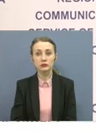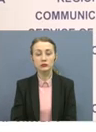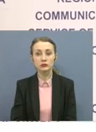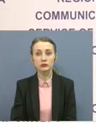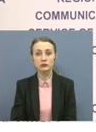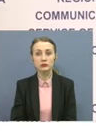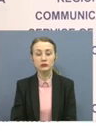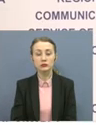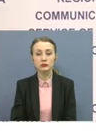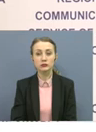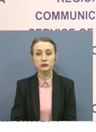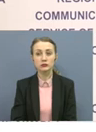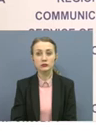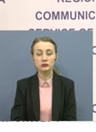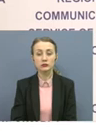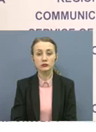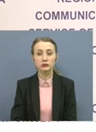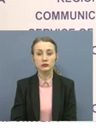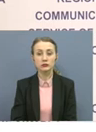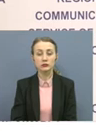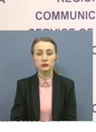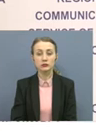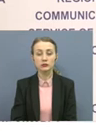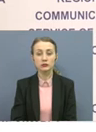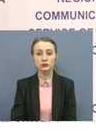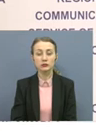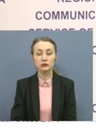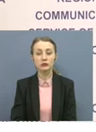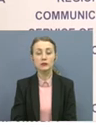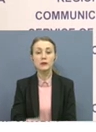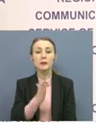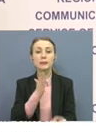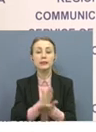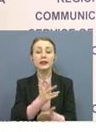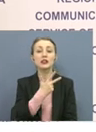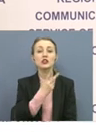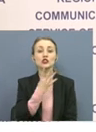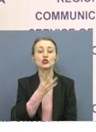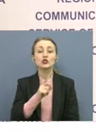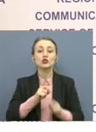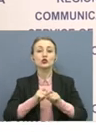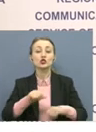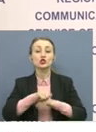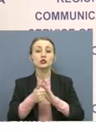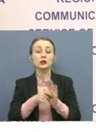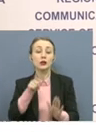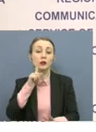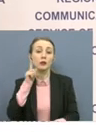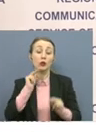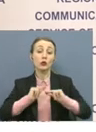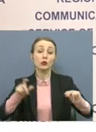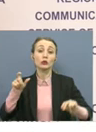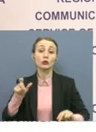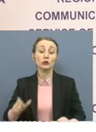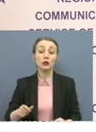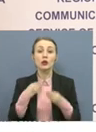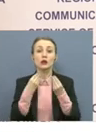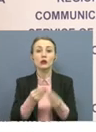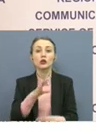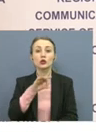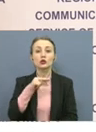Аудан аумағында көп қабатты екі тұрғын үйдің құрылысы жалғасуда. Нұрлы жер бағдарламасы аясында атқарылған құрылыс 105 отбасыны пәтермен